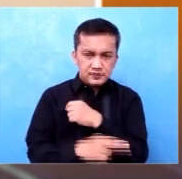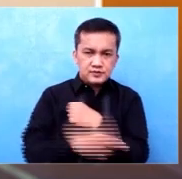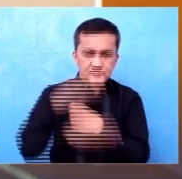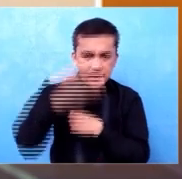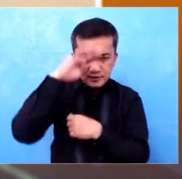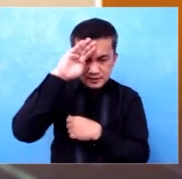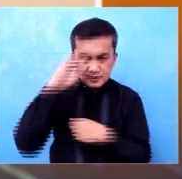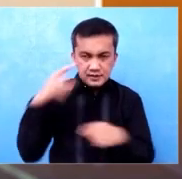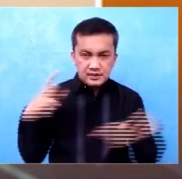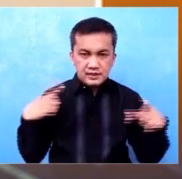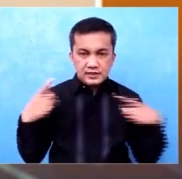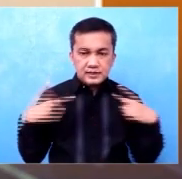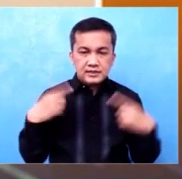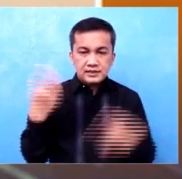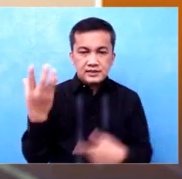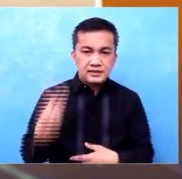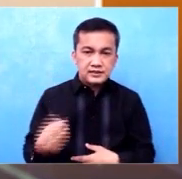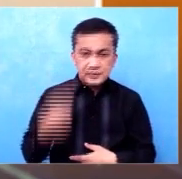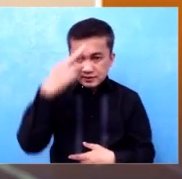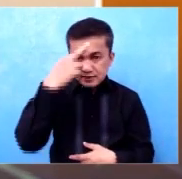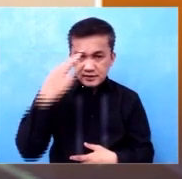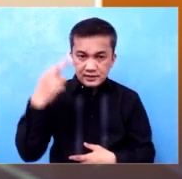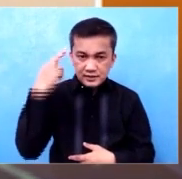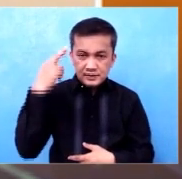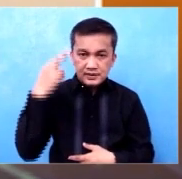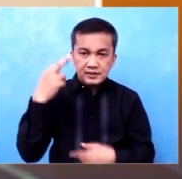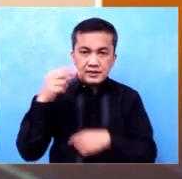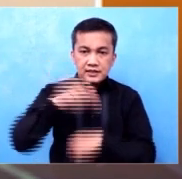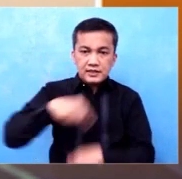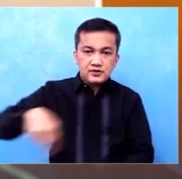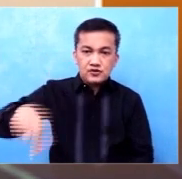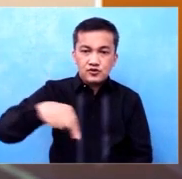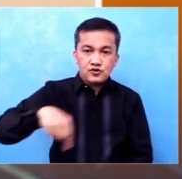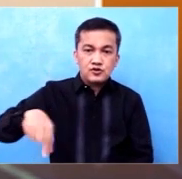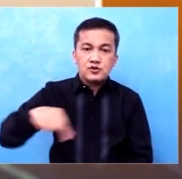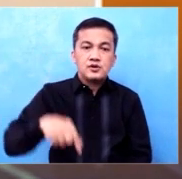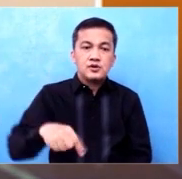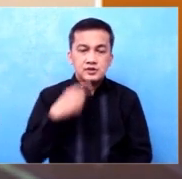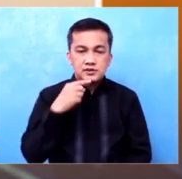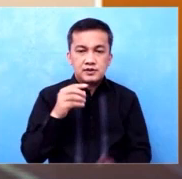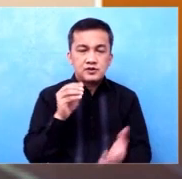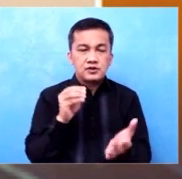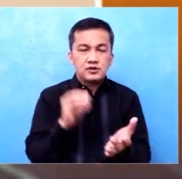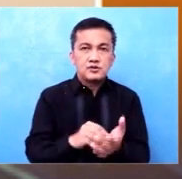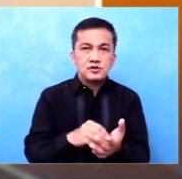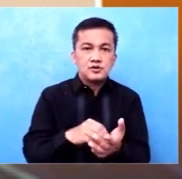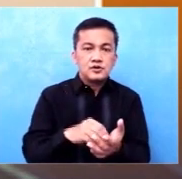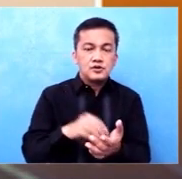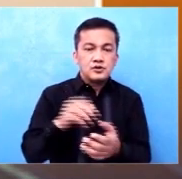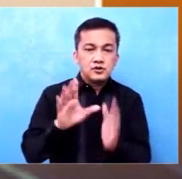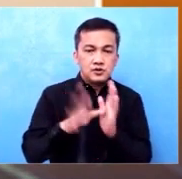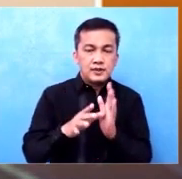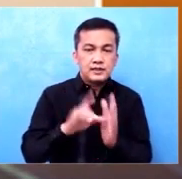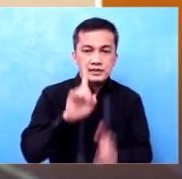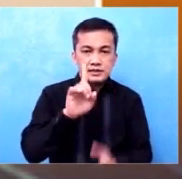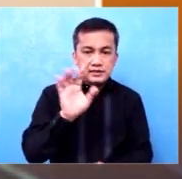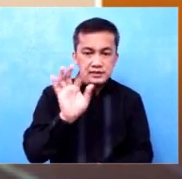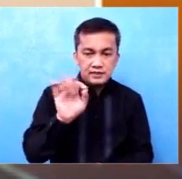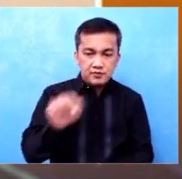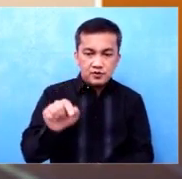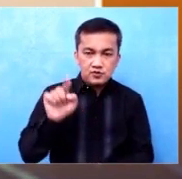Batangas, Rizal at Quezon. Base sa datos ng COMELEC, mahigit 9.1 million ang registered voters ng Calabar